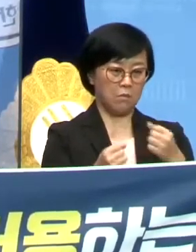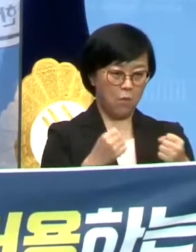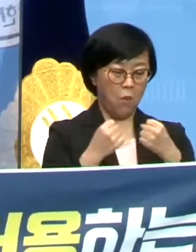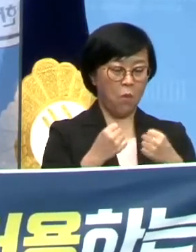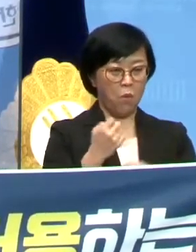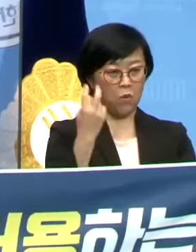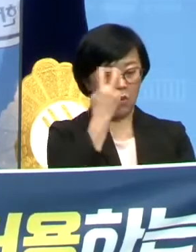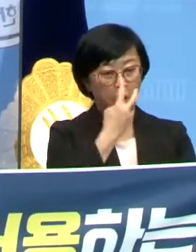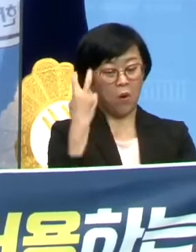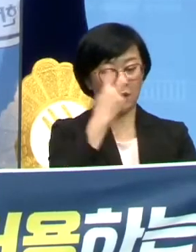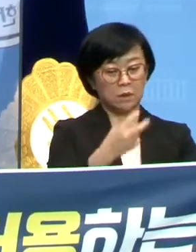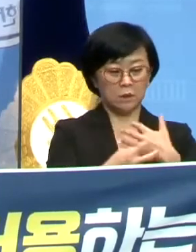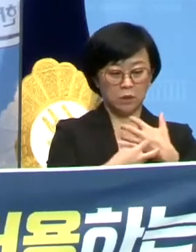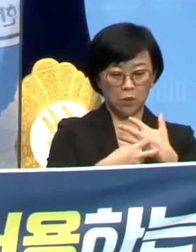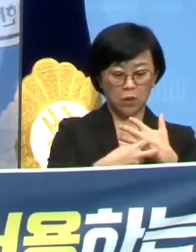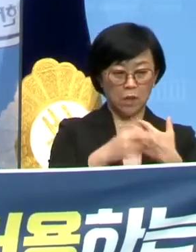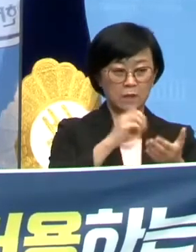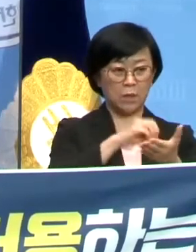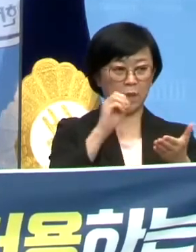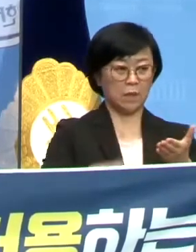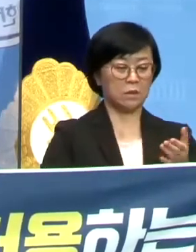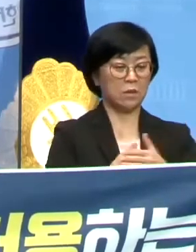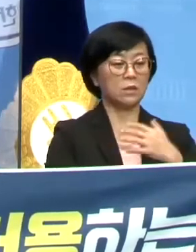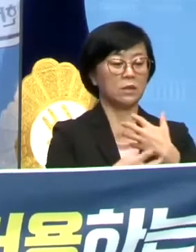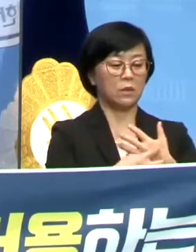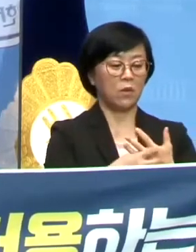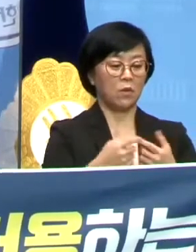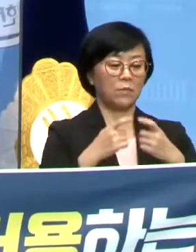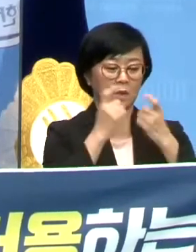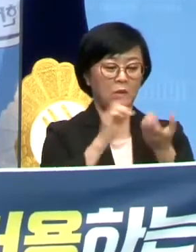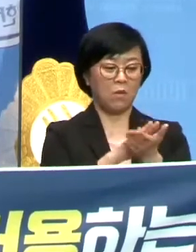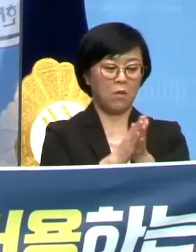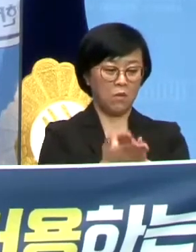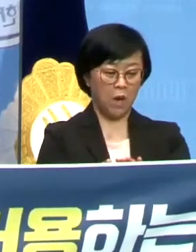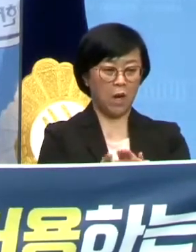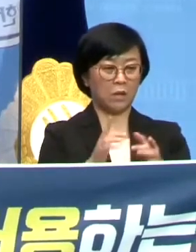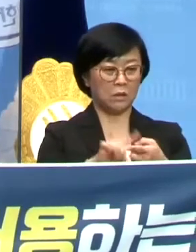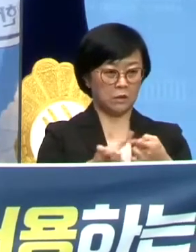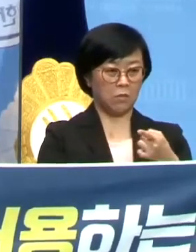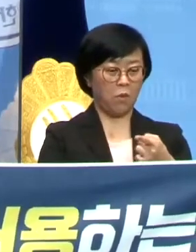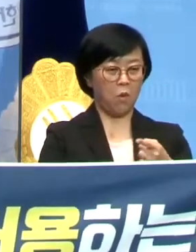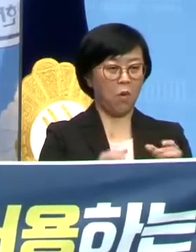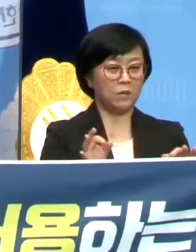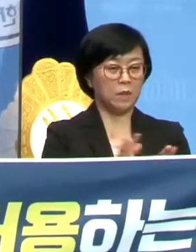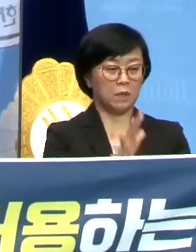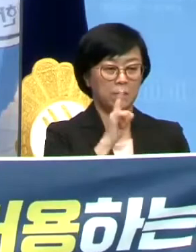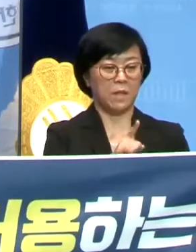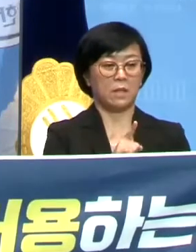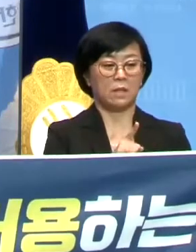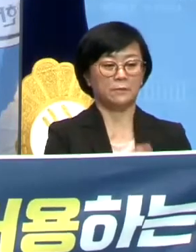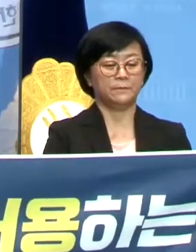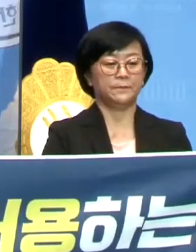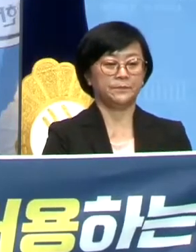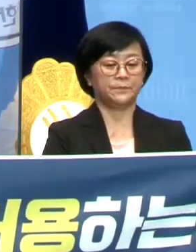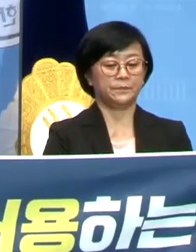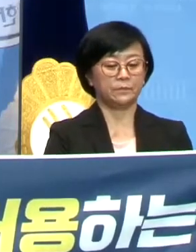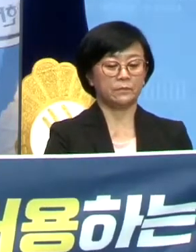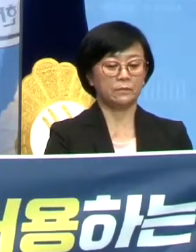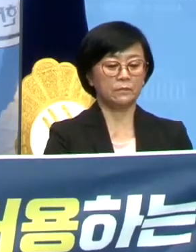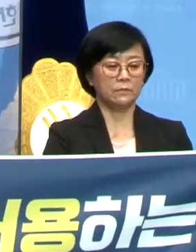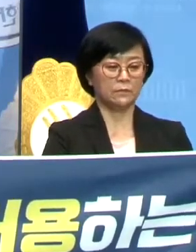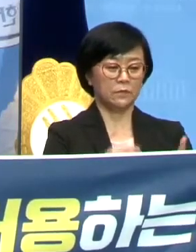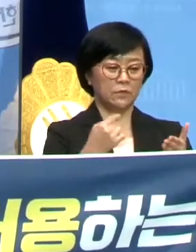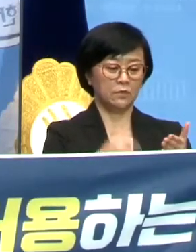법에서 제외 시켜서 의료 민영화 우려를 불식 시키겠다고 하고 있습니다 그렇다면 n 교육